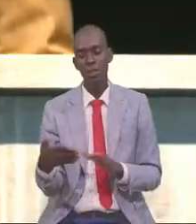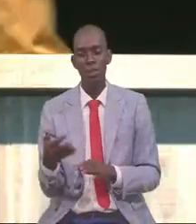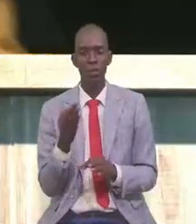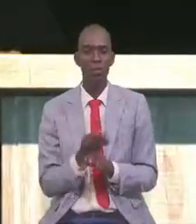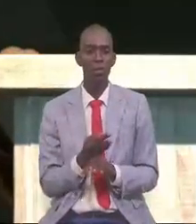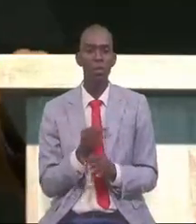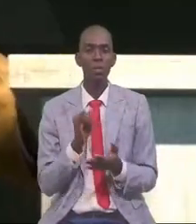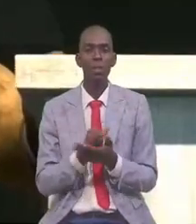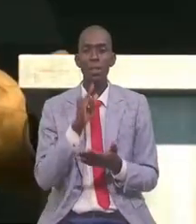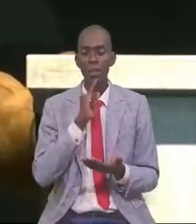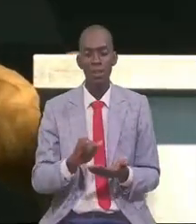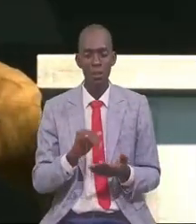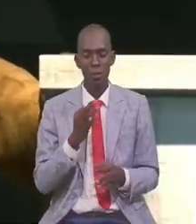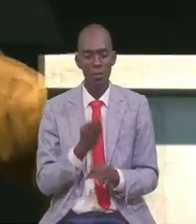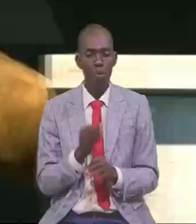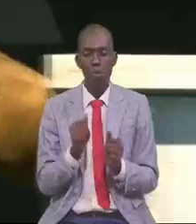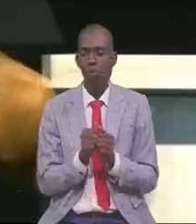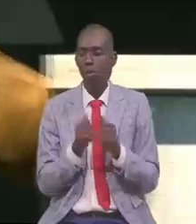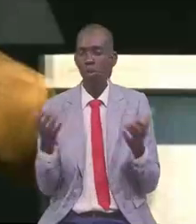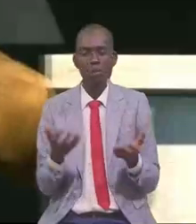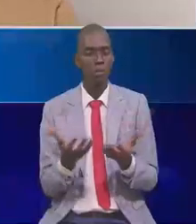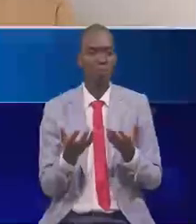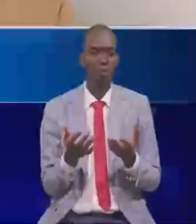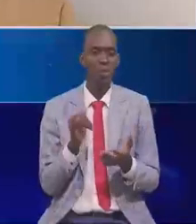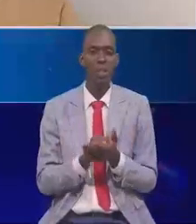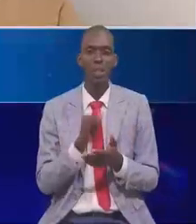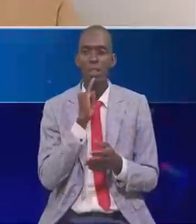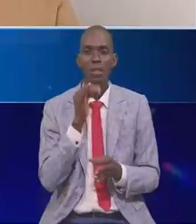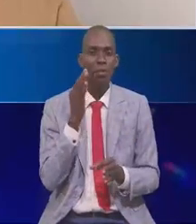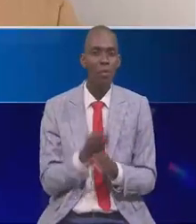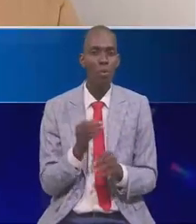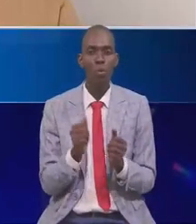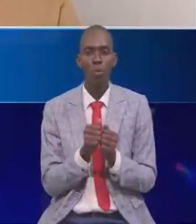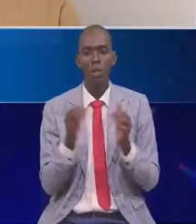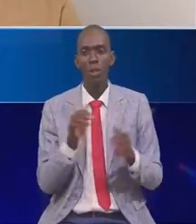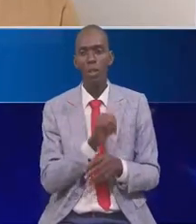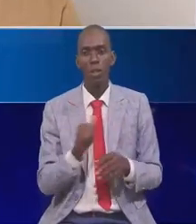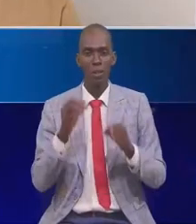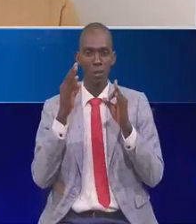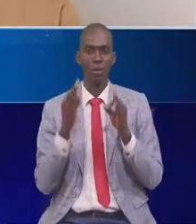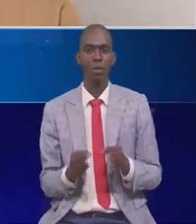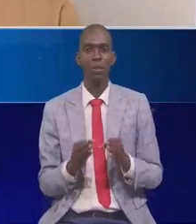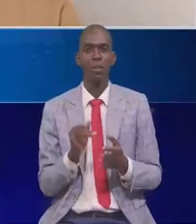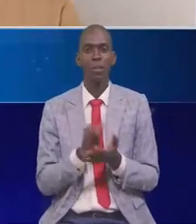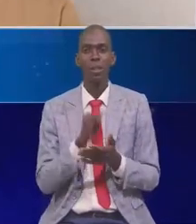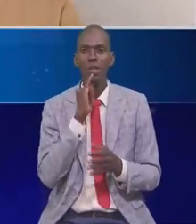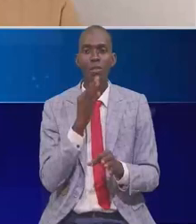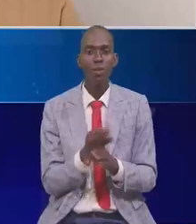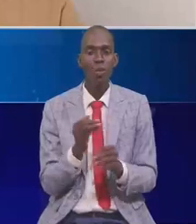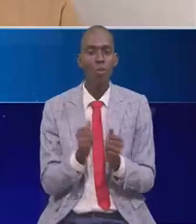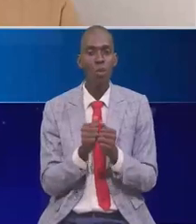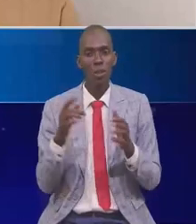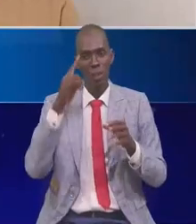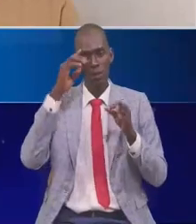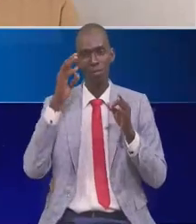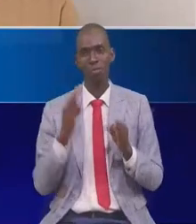foi sans le désir. Ça, c'est la foi sans une décision. Ça, c'est la foi sans la détermination. Ça, c'est